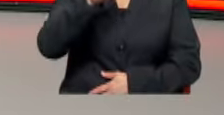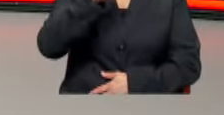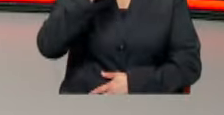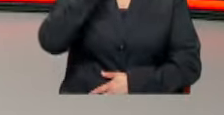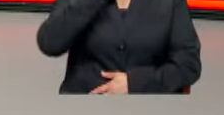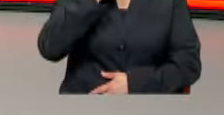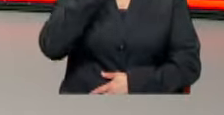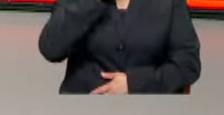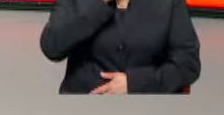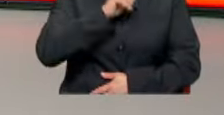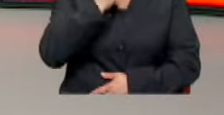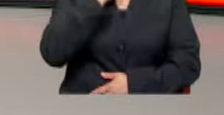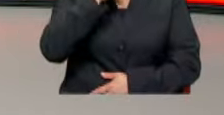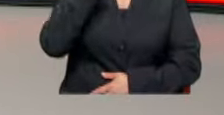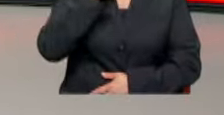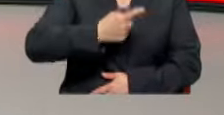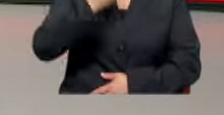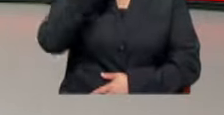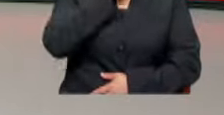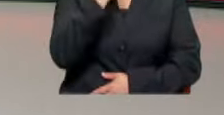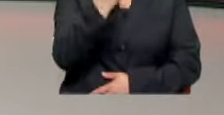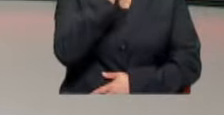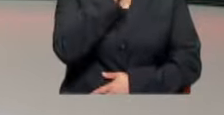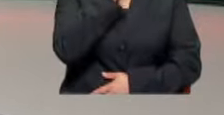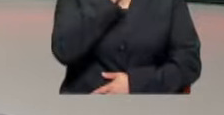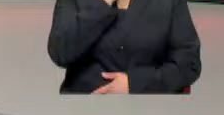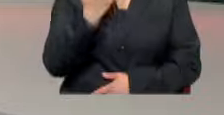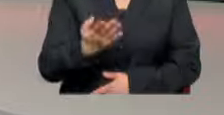öyle. Cumhuriyetimiz 101 yaşında.